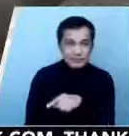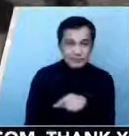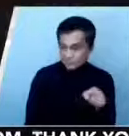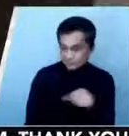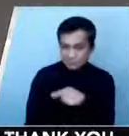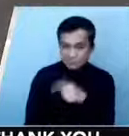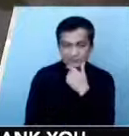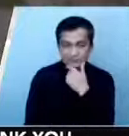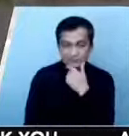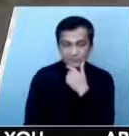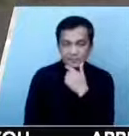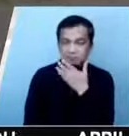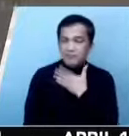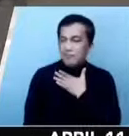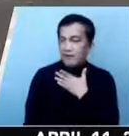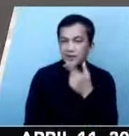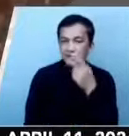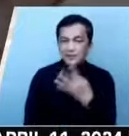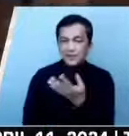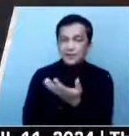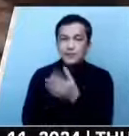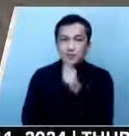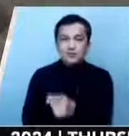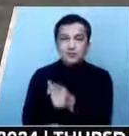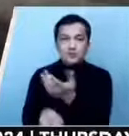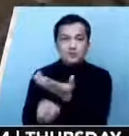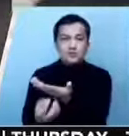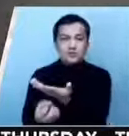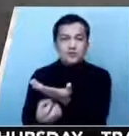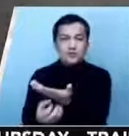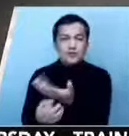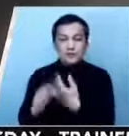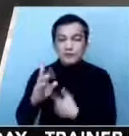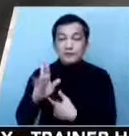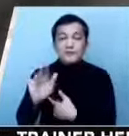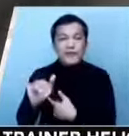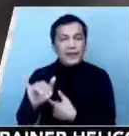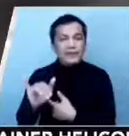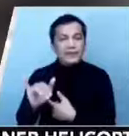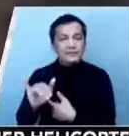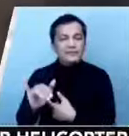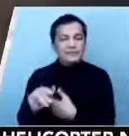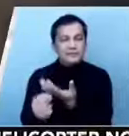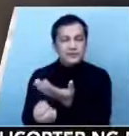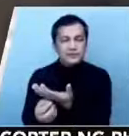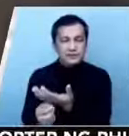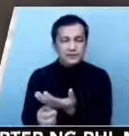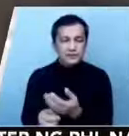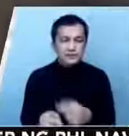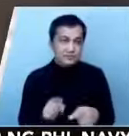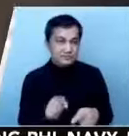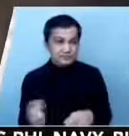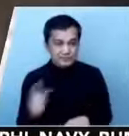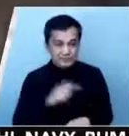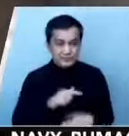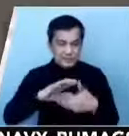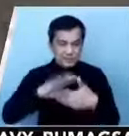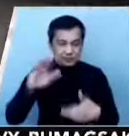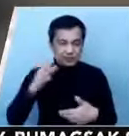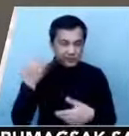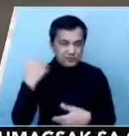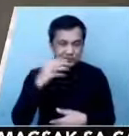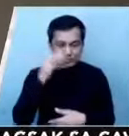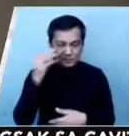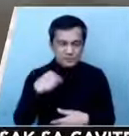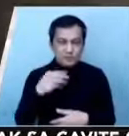Oh my God, naprito talaga. Napiprito talaga siya. Ang videong kuha nito lang Marso, abot 13